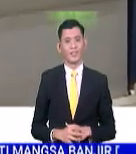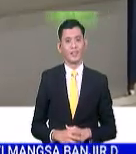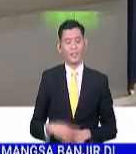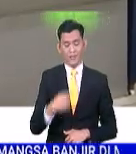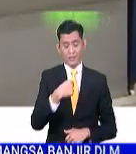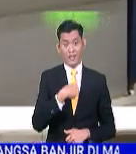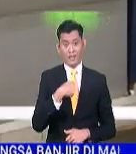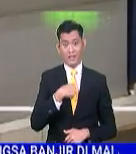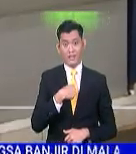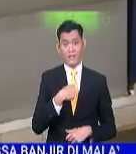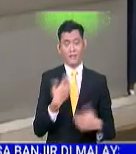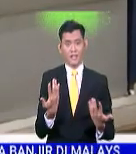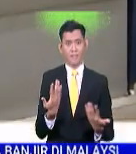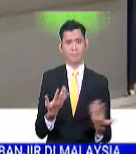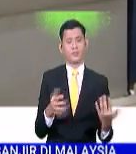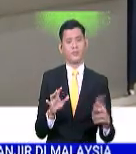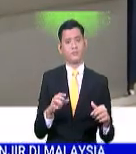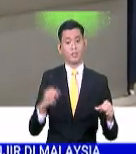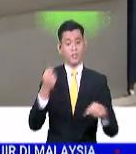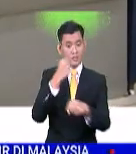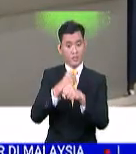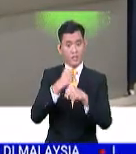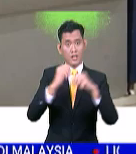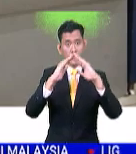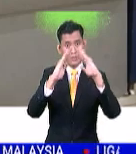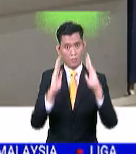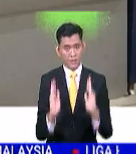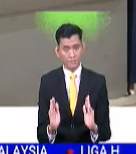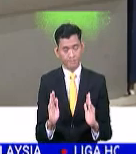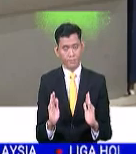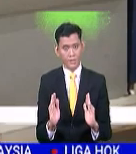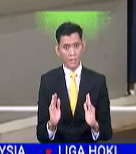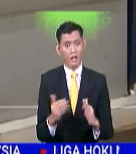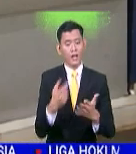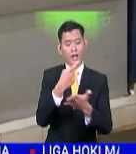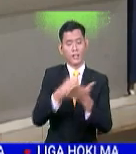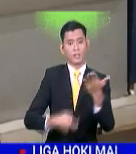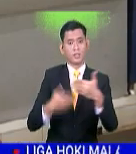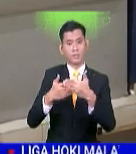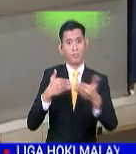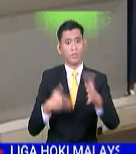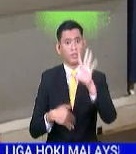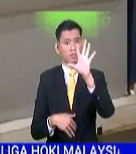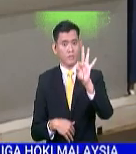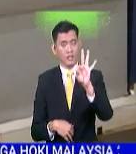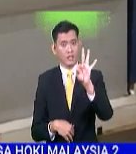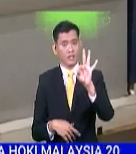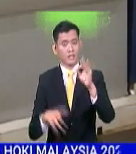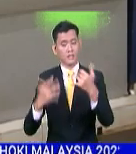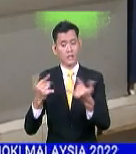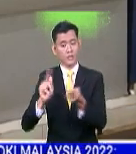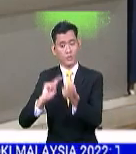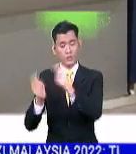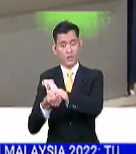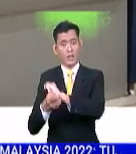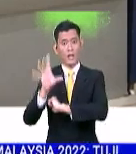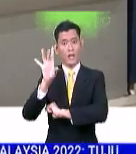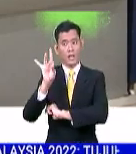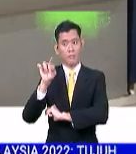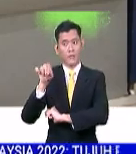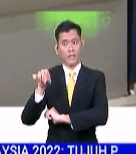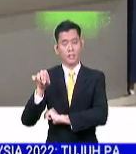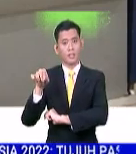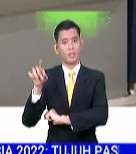Macam saya sebagai suri rumah, walaupun harga daripada sebelum ni RM9 ke RM8 lebih kan,